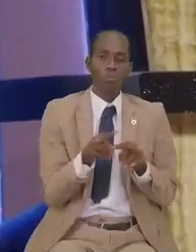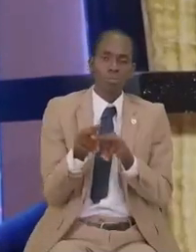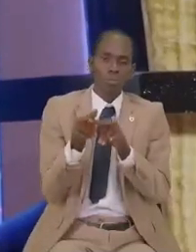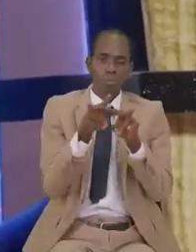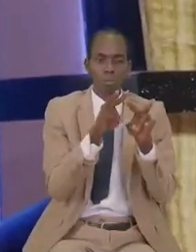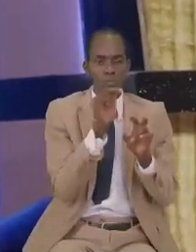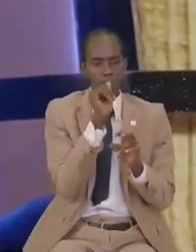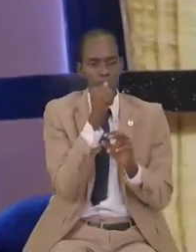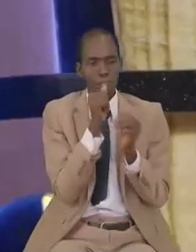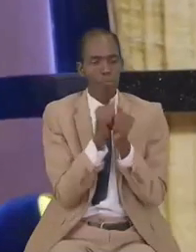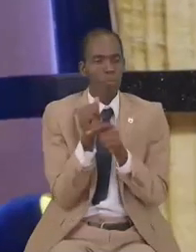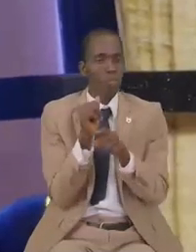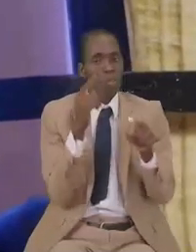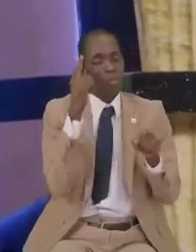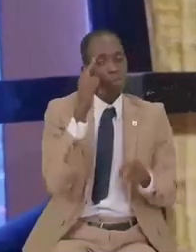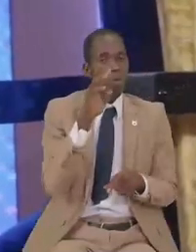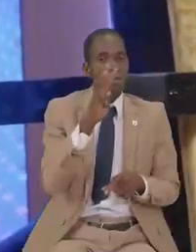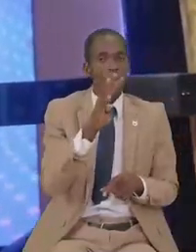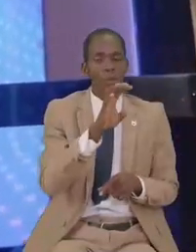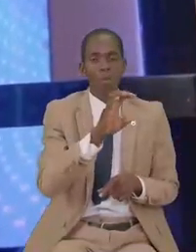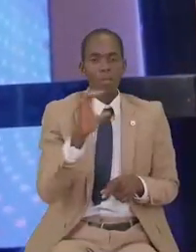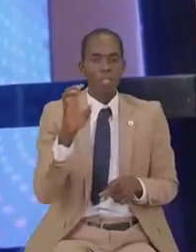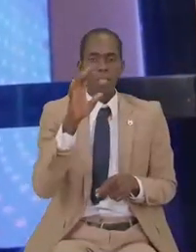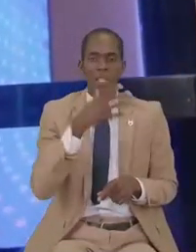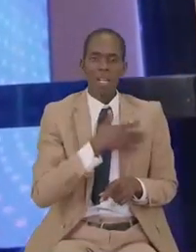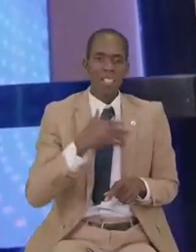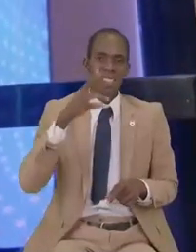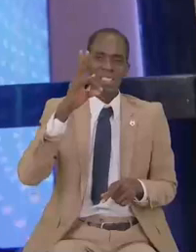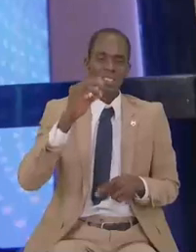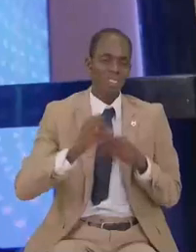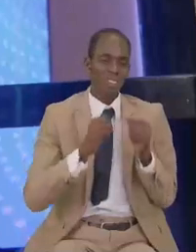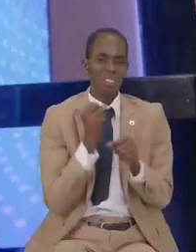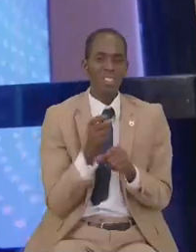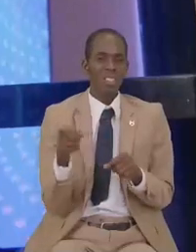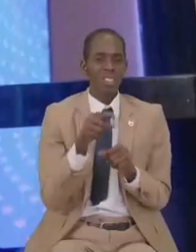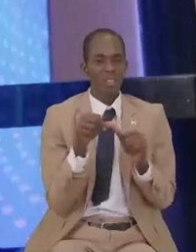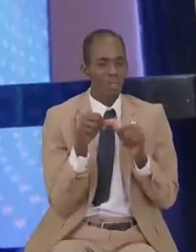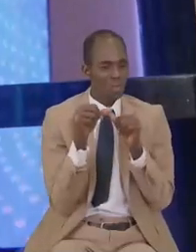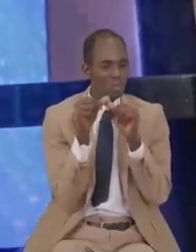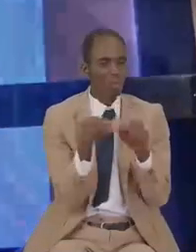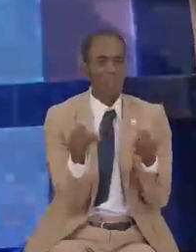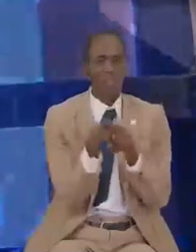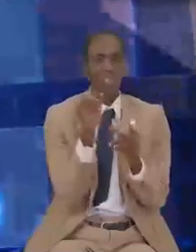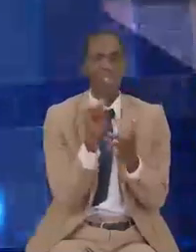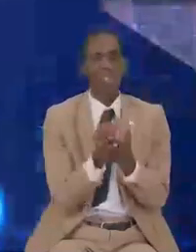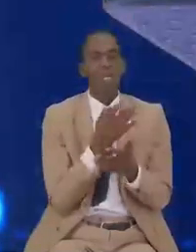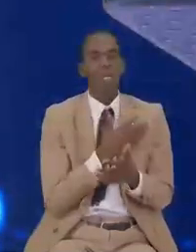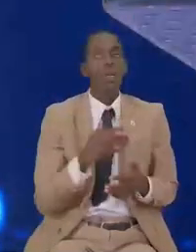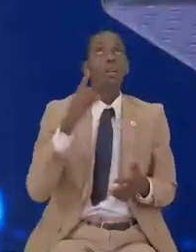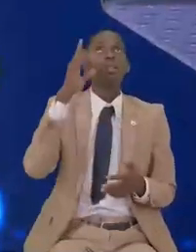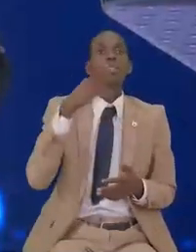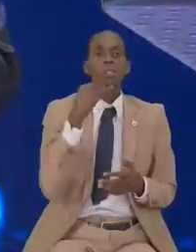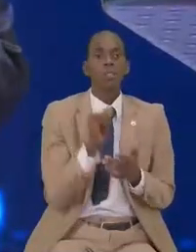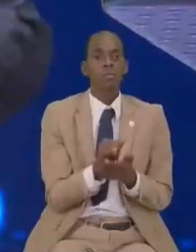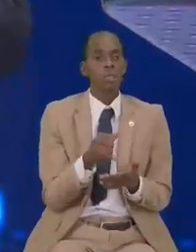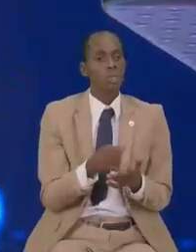était patient avec eux. Pendant 400, soit 10 ans, ils ont continué de cette manière. Et Dieu a dit que, oui, votre coupe est